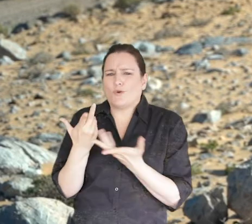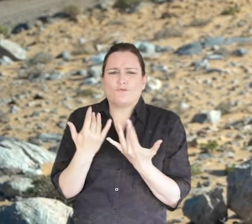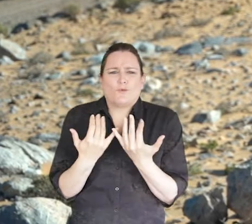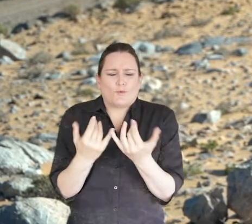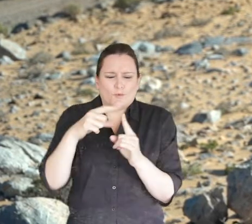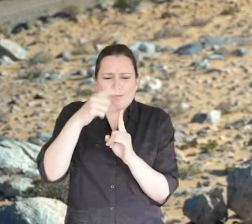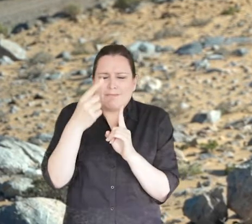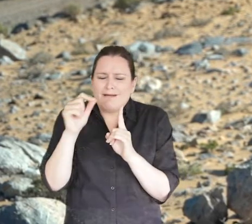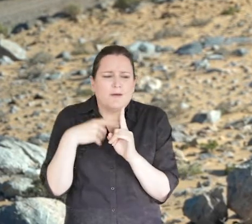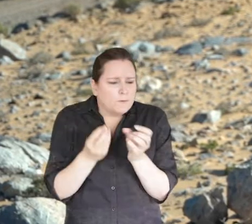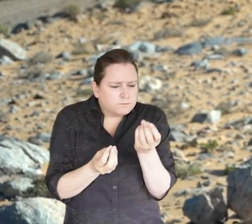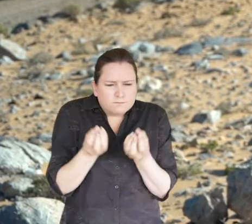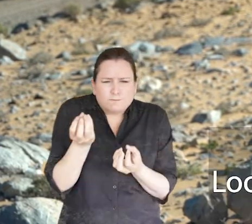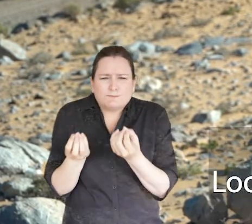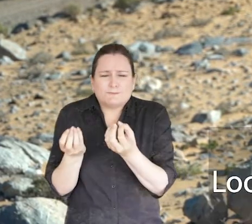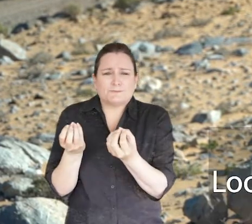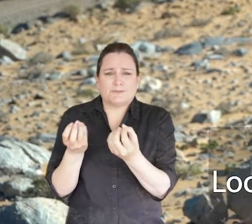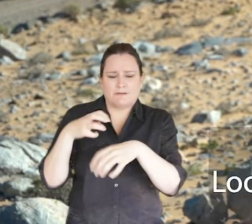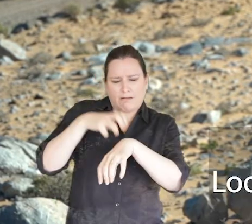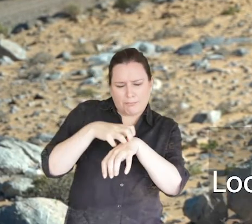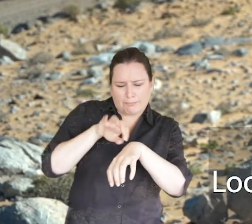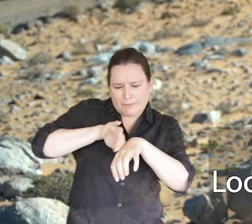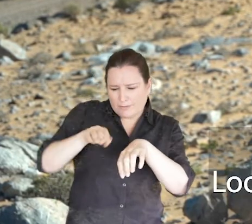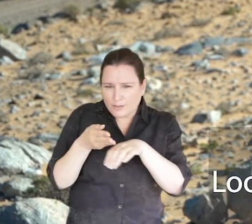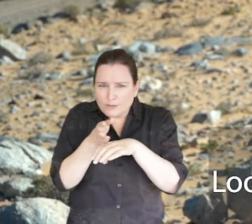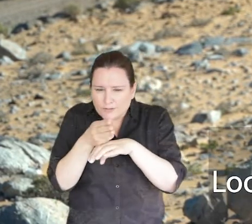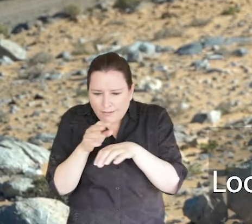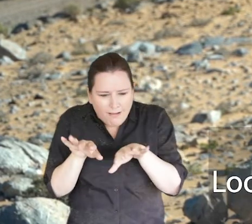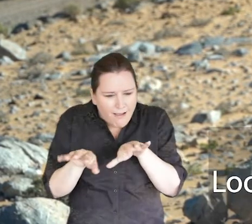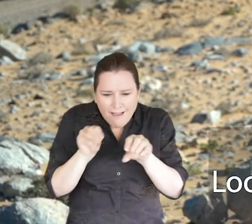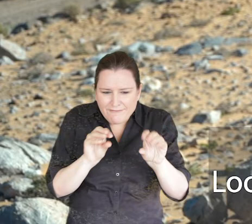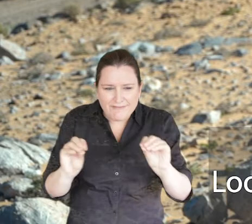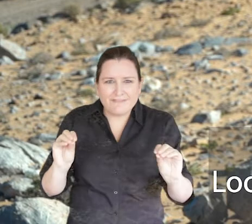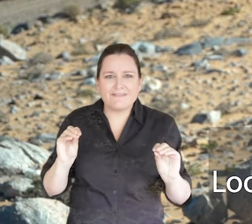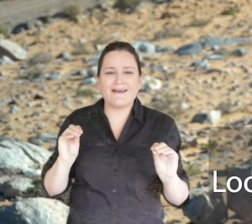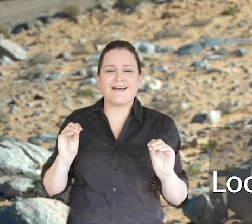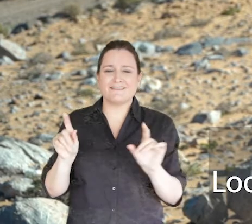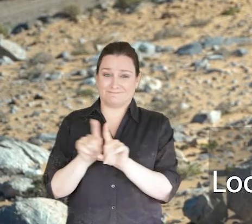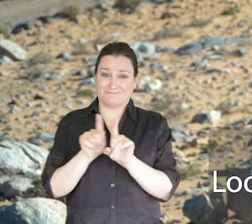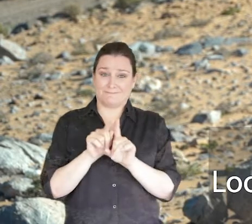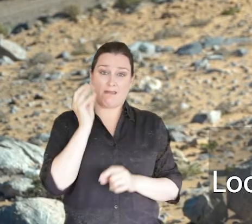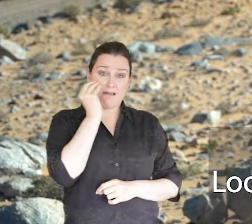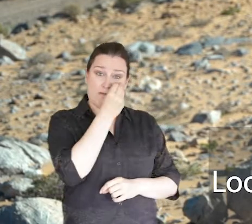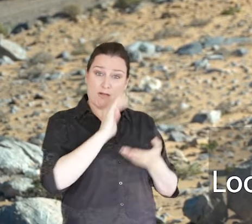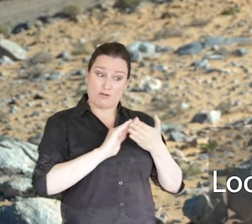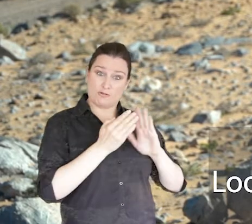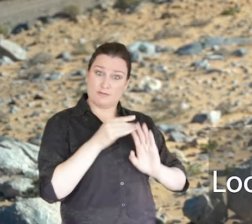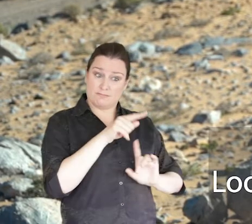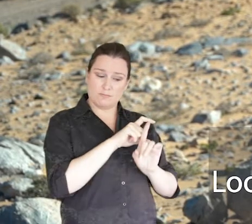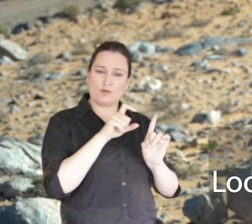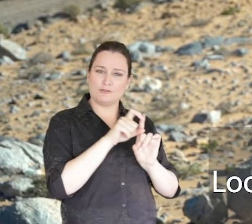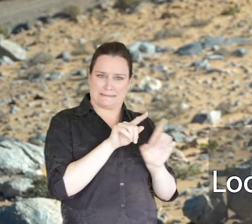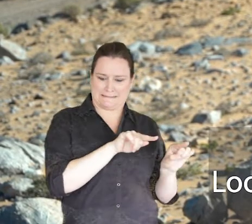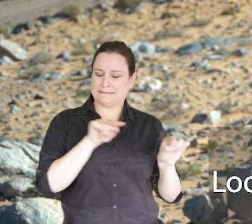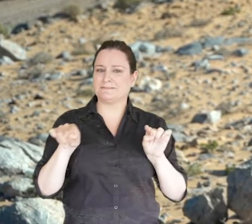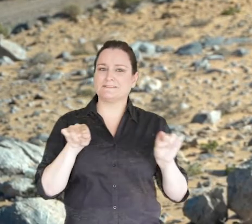in die tussen die klippe in die sand. En so is dit vir my met die Nama volk. Kyk fyn, hulle kultuur lewe, hulle taal